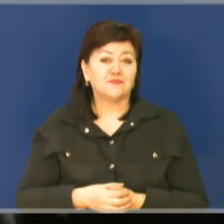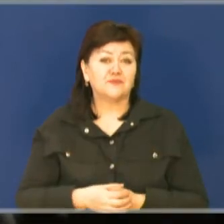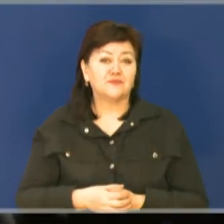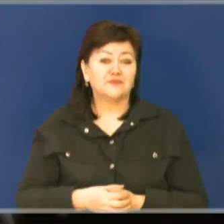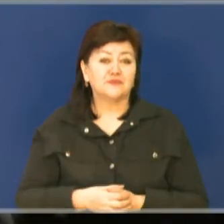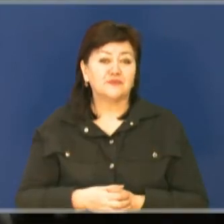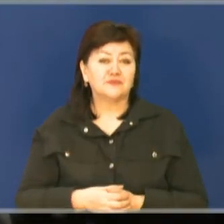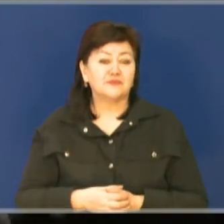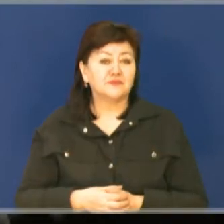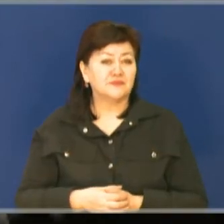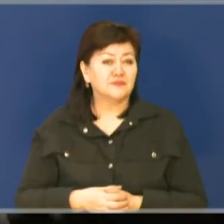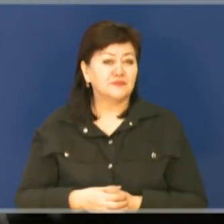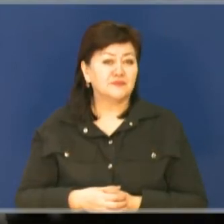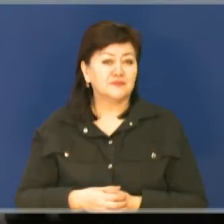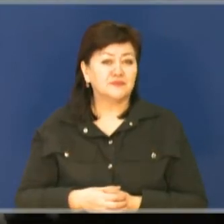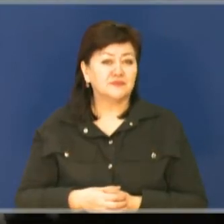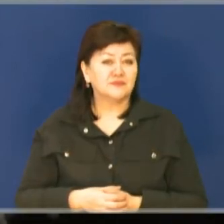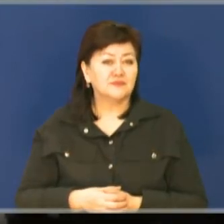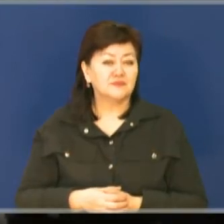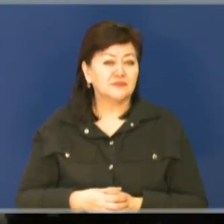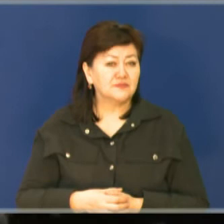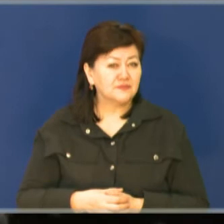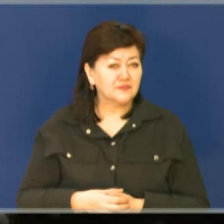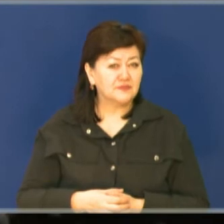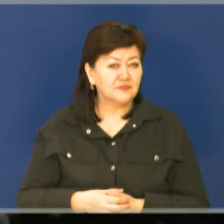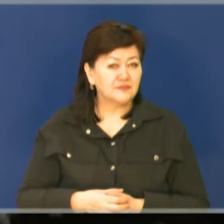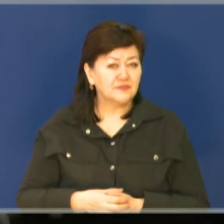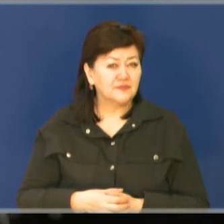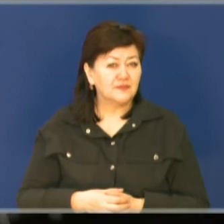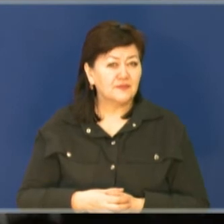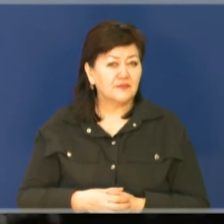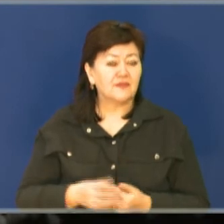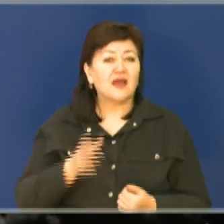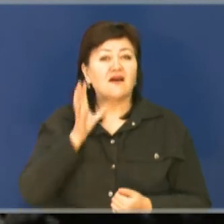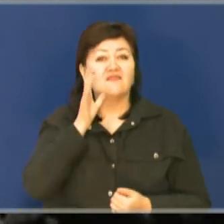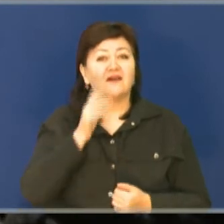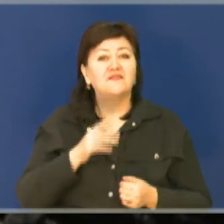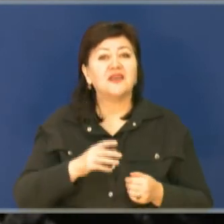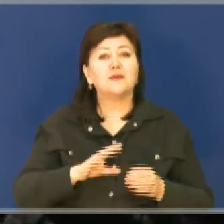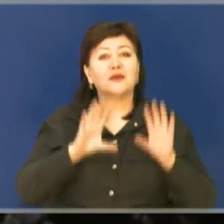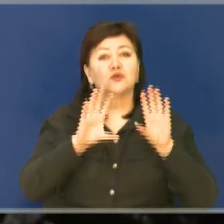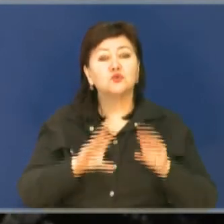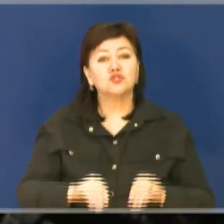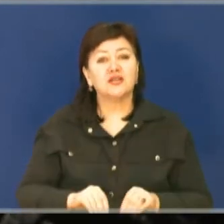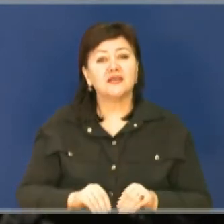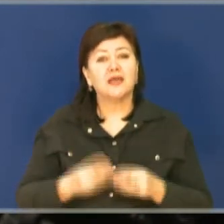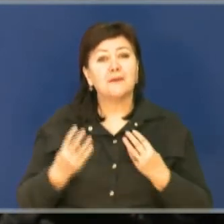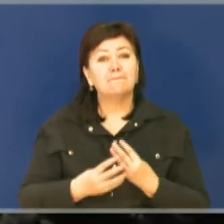На месте пожара было создано 4 звена КЗС. В ходе разведки тушения пожара квартира номер 2